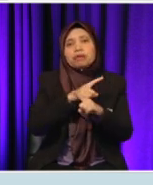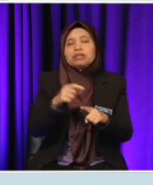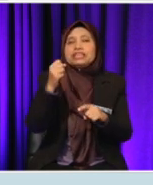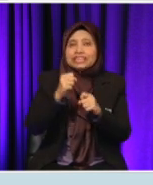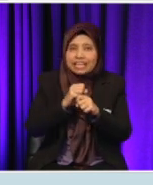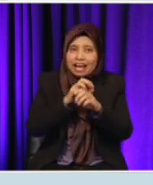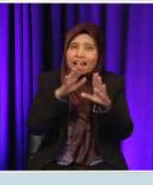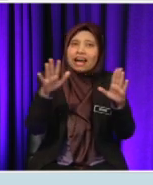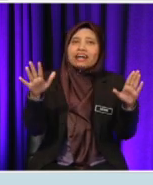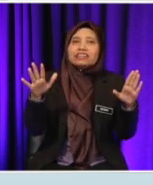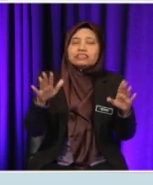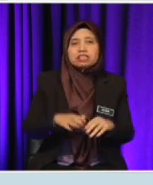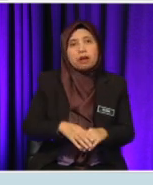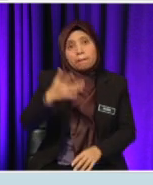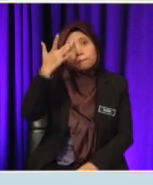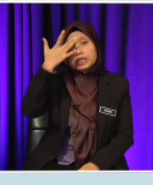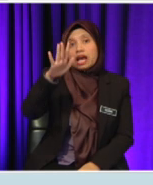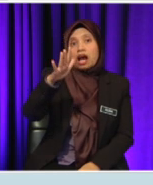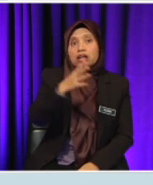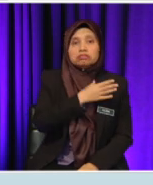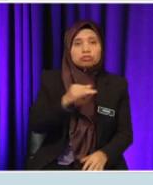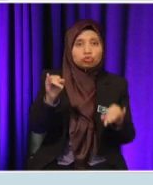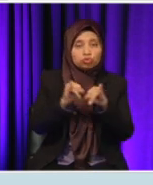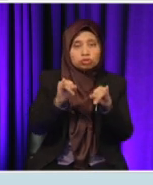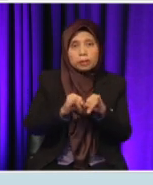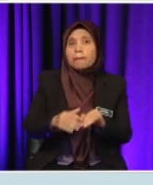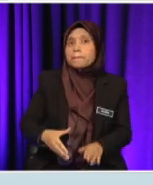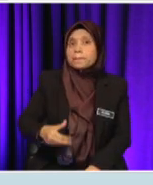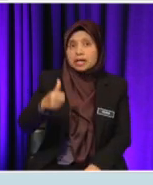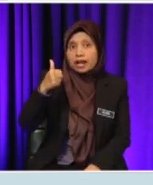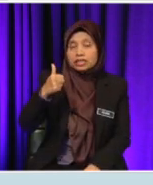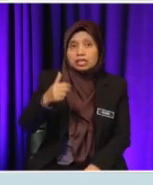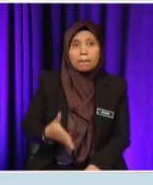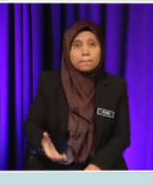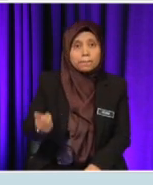kemudian bijak dan juga berani berani